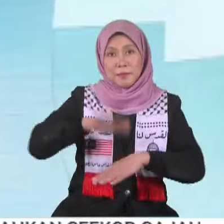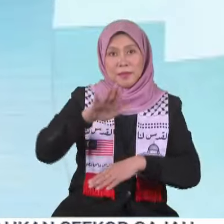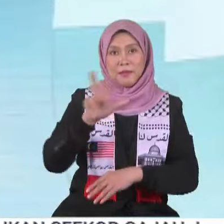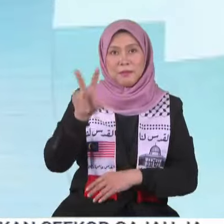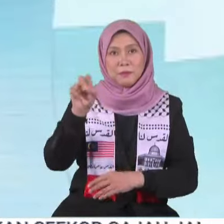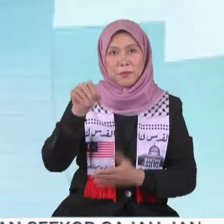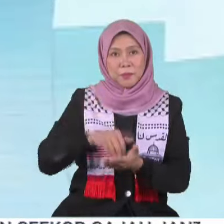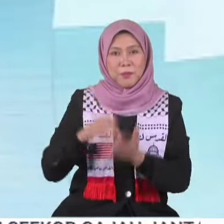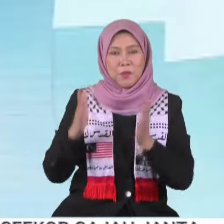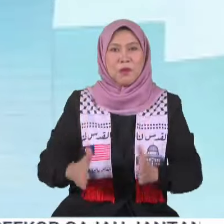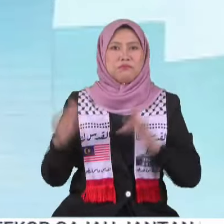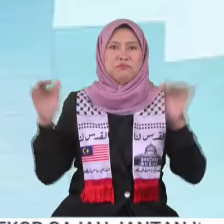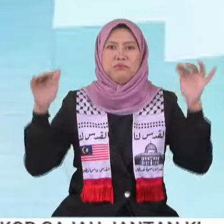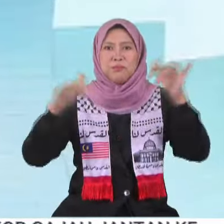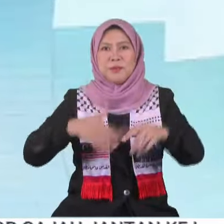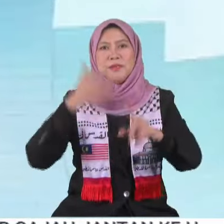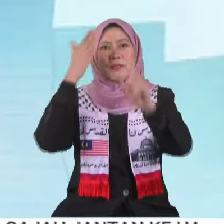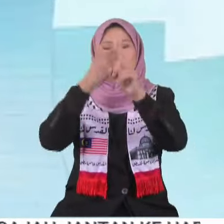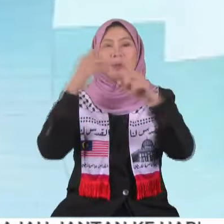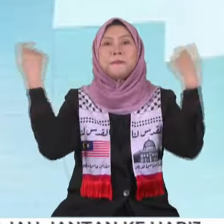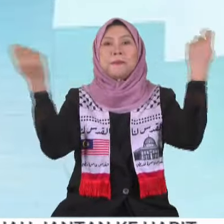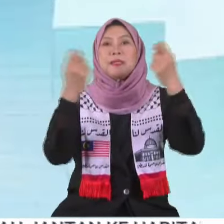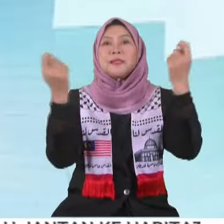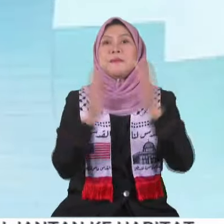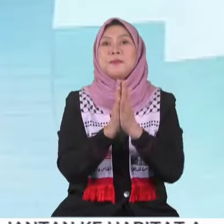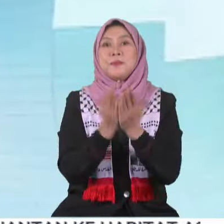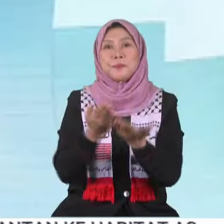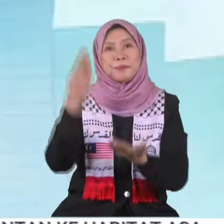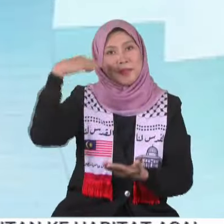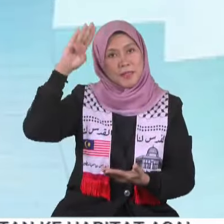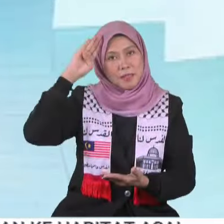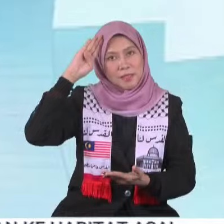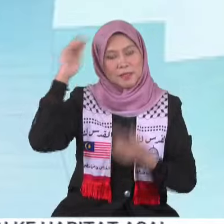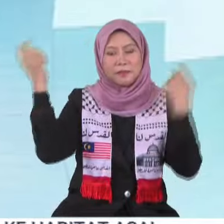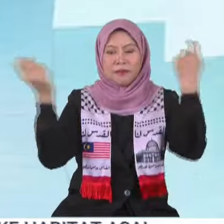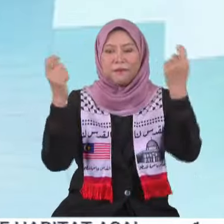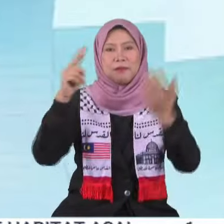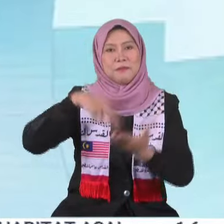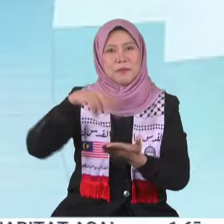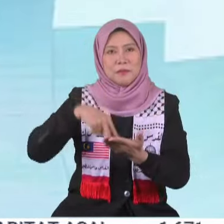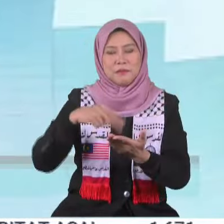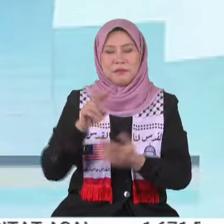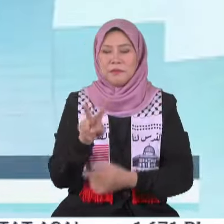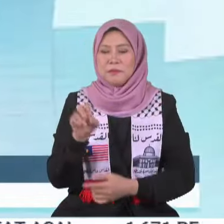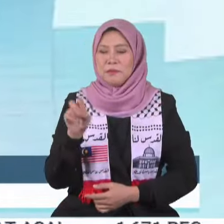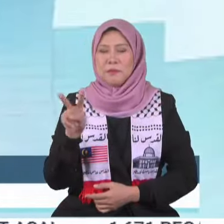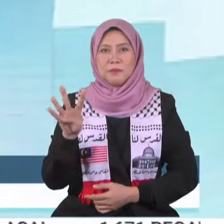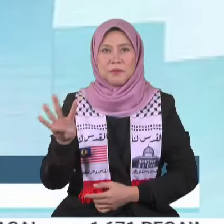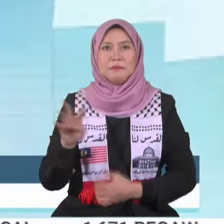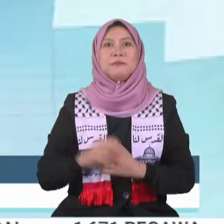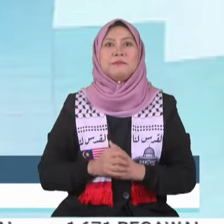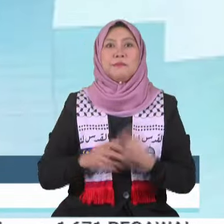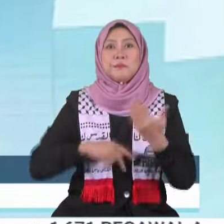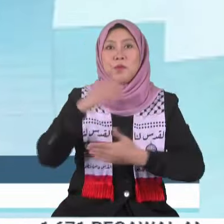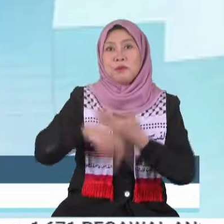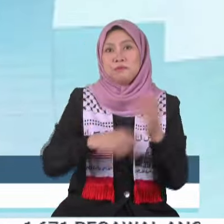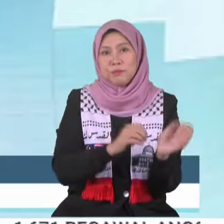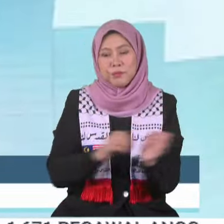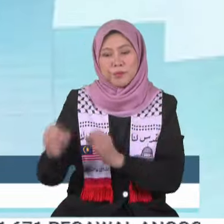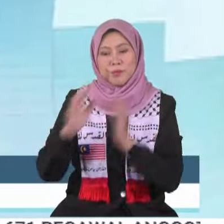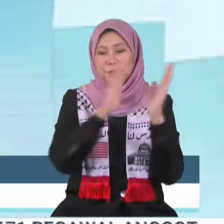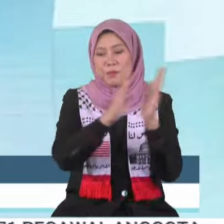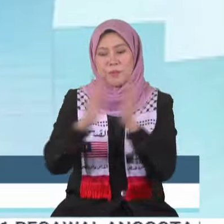Lebih 30,000 pengunjung disasar ke Pesta Buku Perlis dan Karnival Pembaca 2024. Program Anjuran Perbadanan Perpustakaan Awam